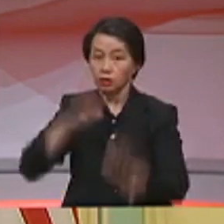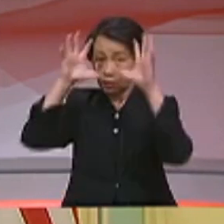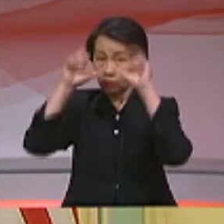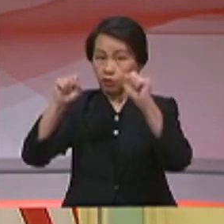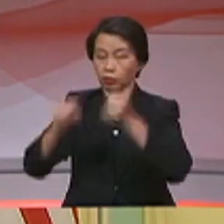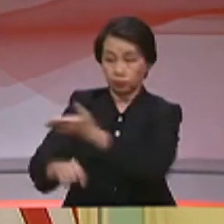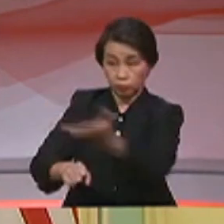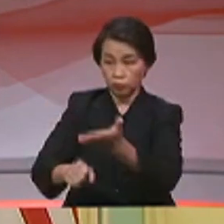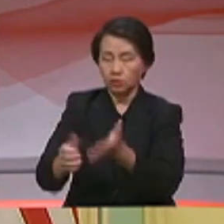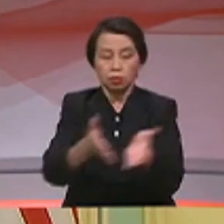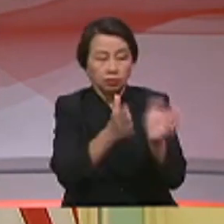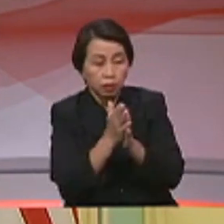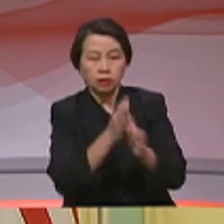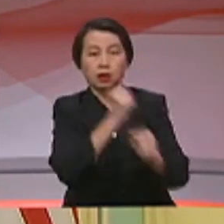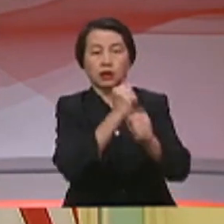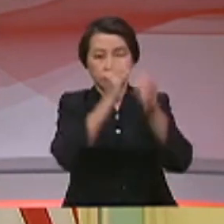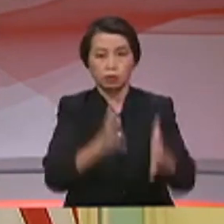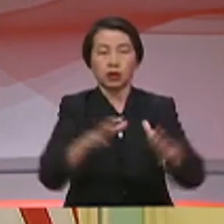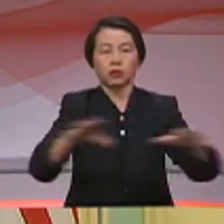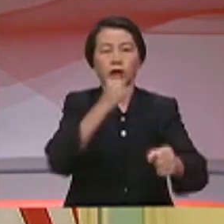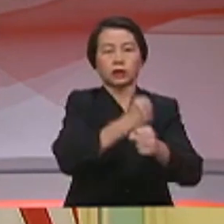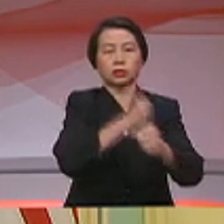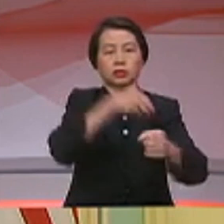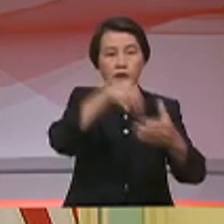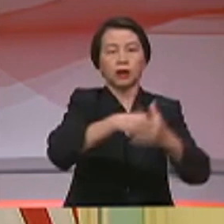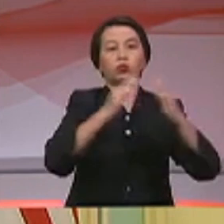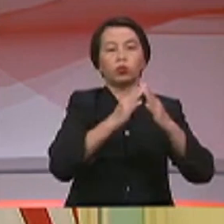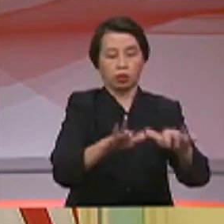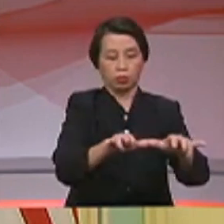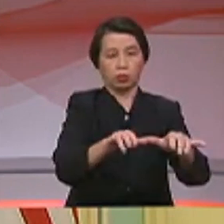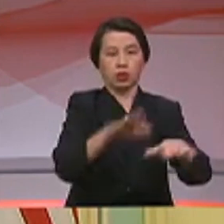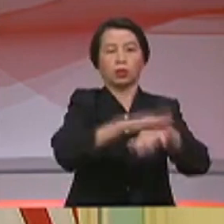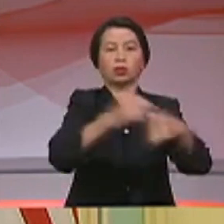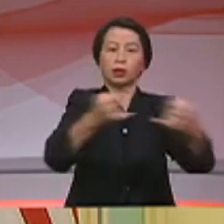untuk meminta pekerja mereka membuat kerja dari rumah.